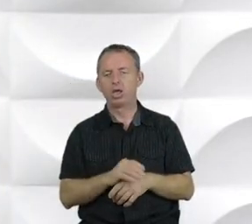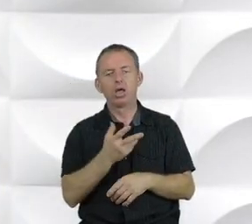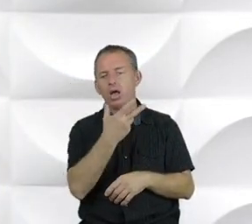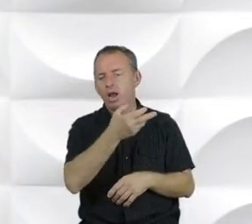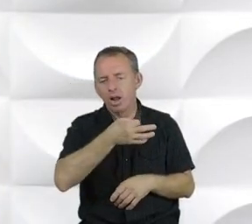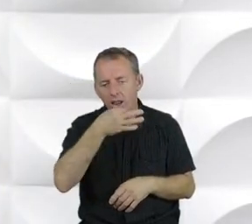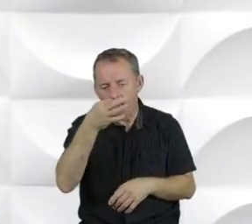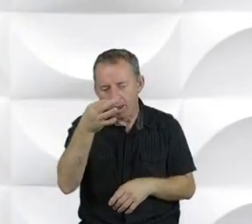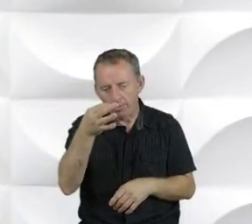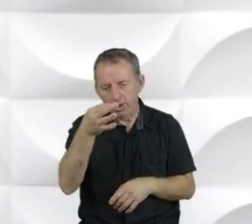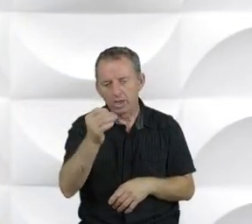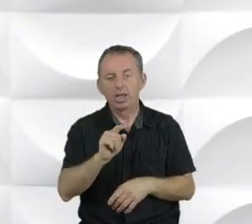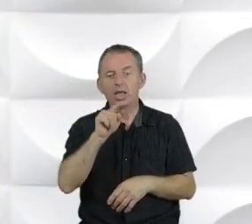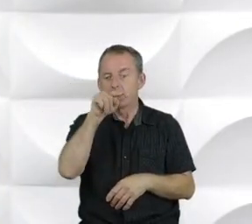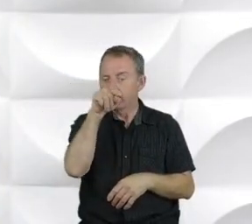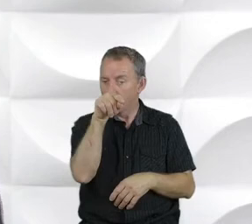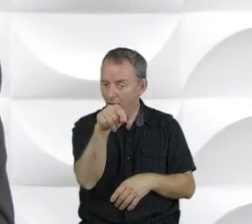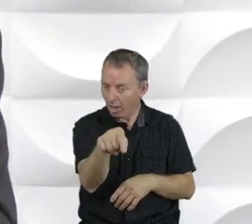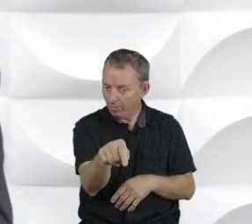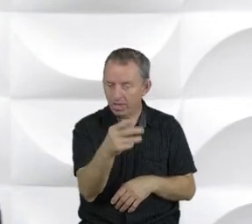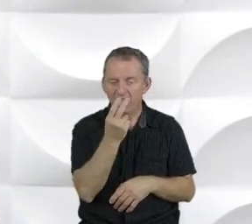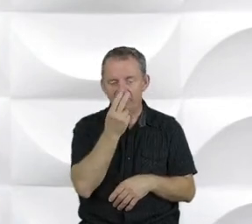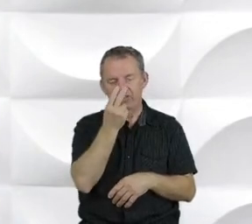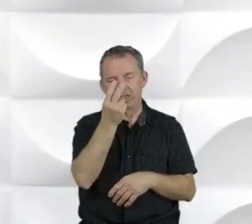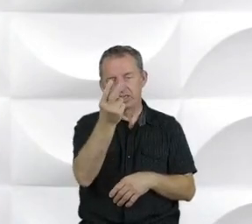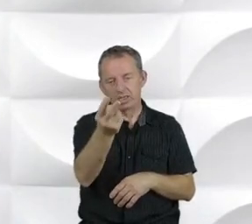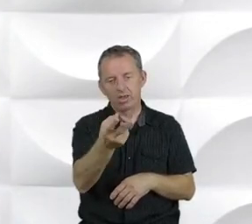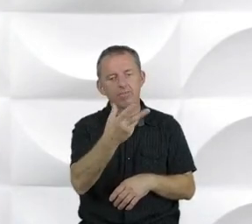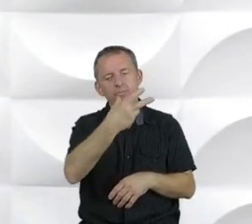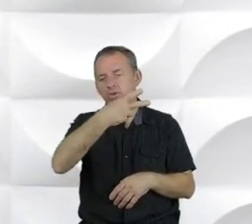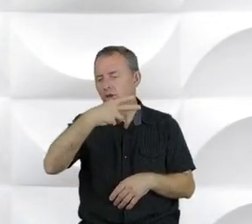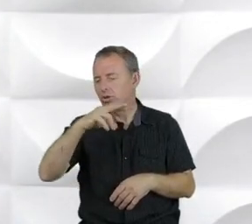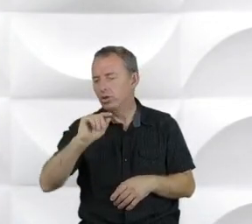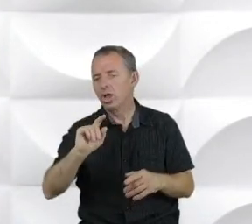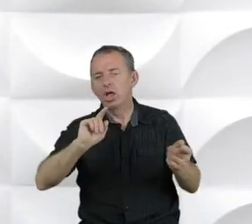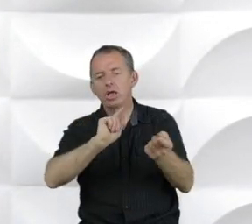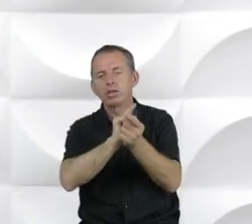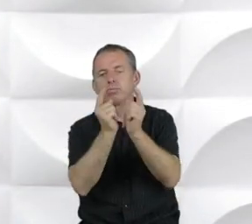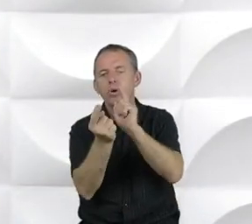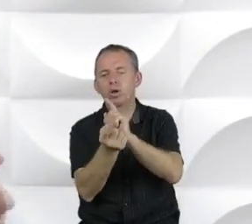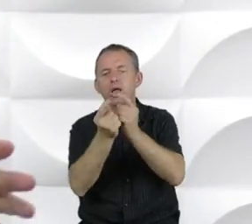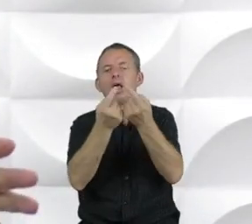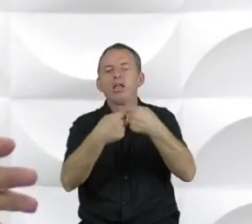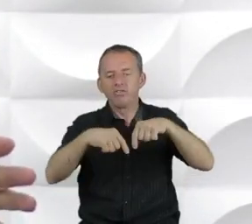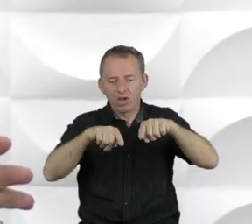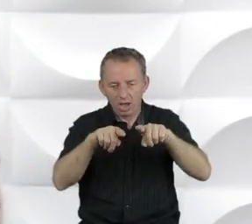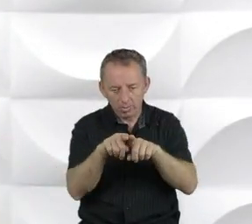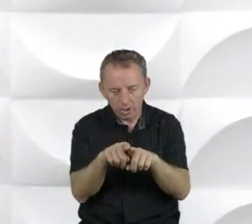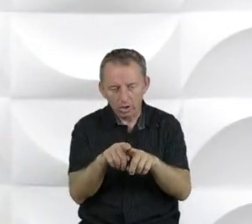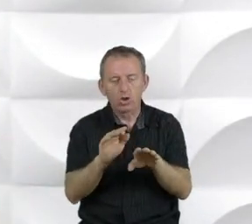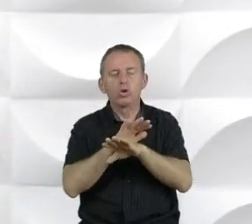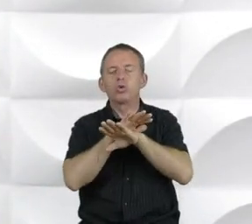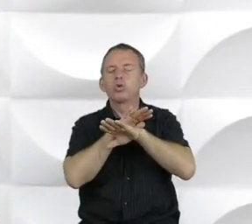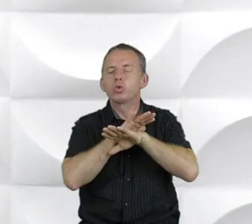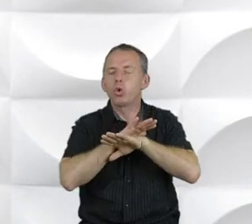lepiej, gdyby się z tymi wizjami nie spotkać, a z ich wypełnieniem